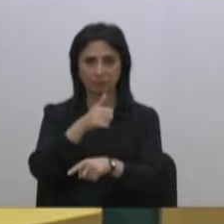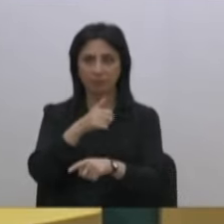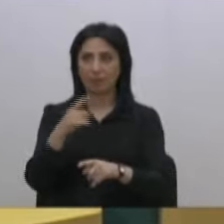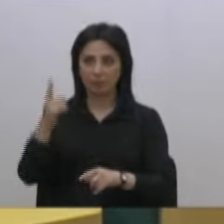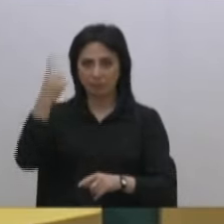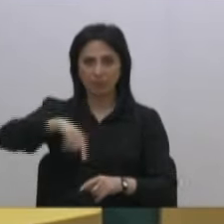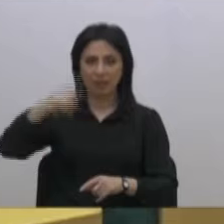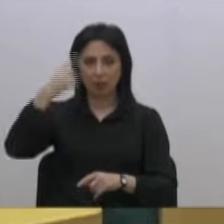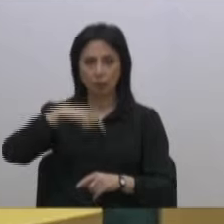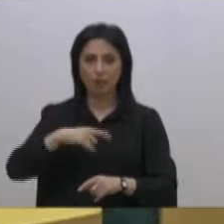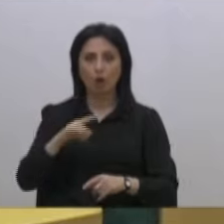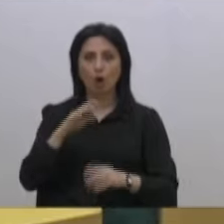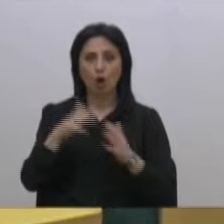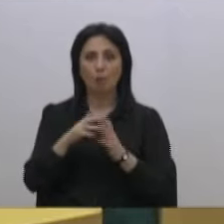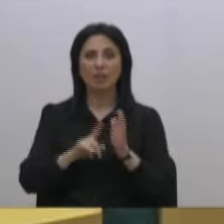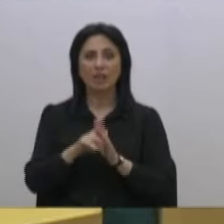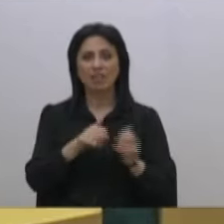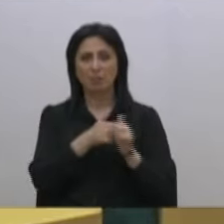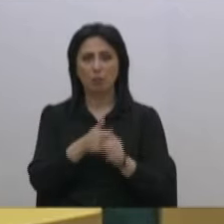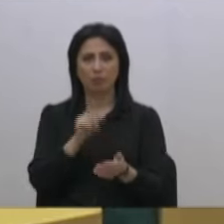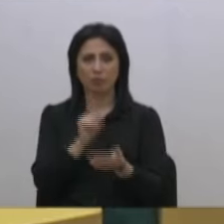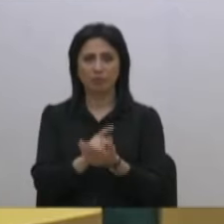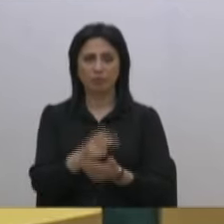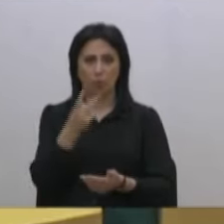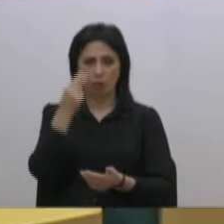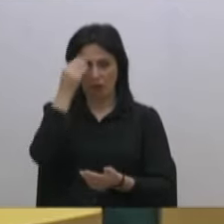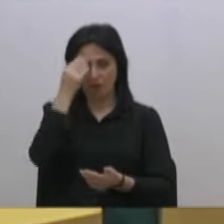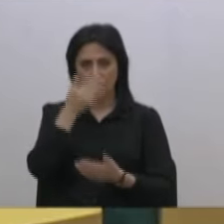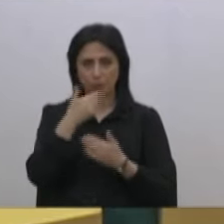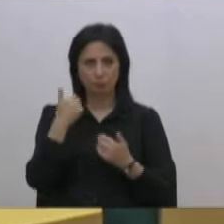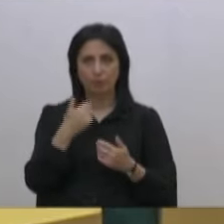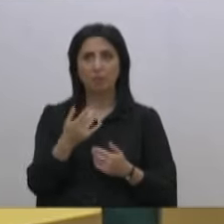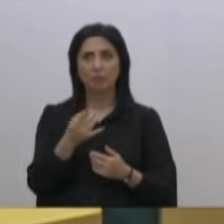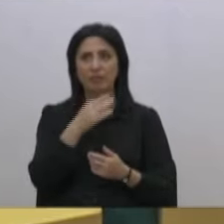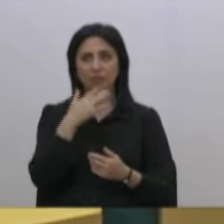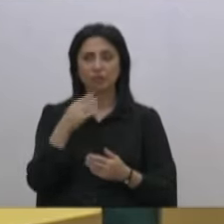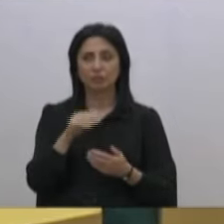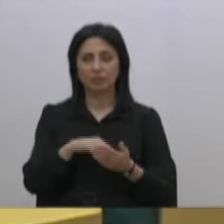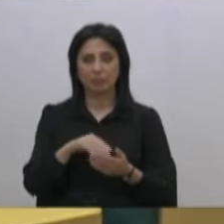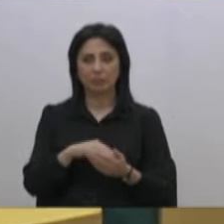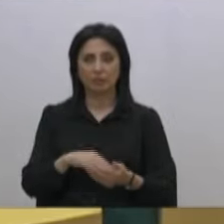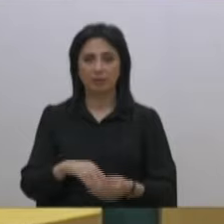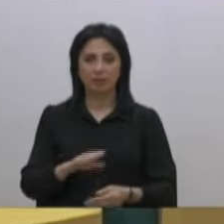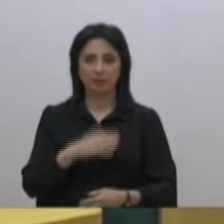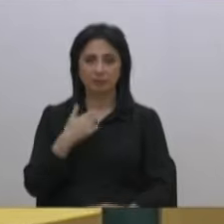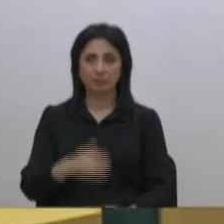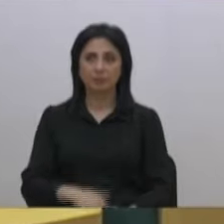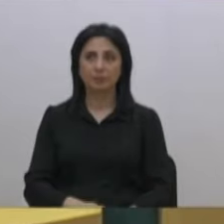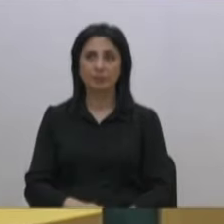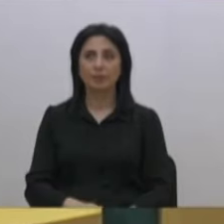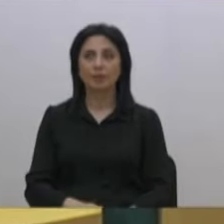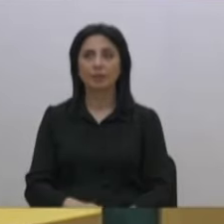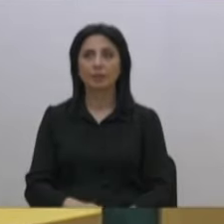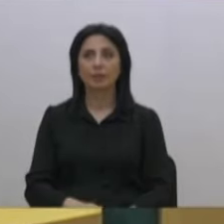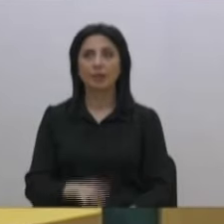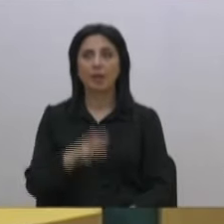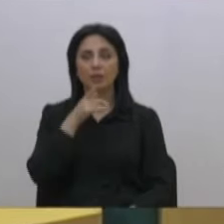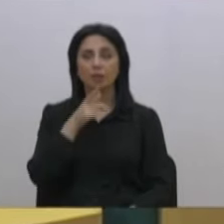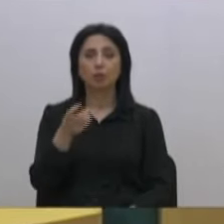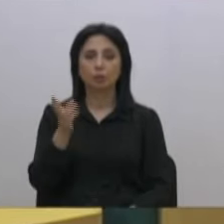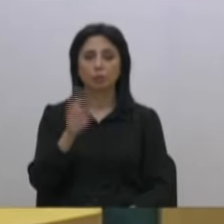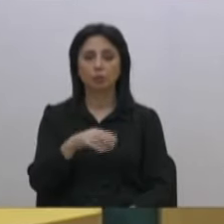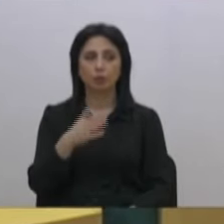ითხოვდნენ ჩვენგან რომ ომის დაწყება მოხდებოდა და ამაზე ხო ორი აზრი არ არის და ბევრჯერ ითქვა და კიდევ ერთხელ აღარ გავიმეორებ. და ამ დროს